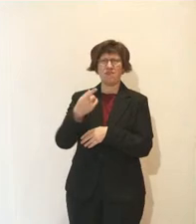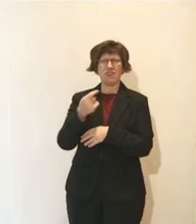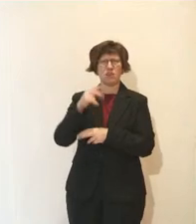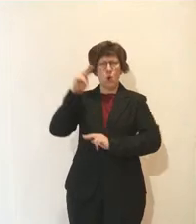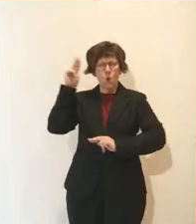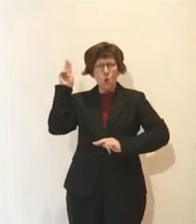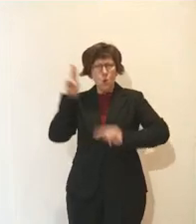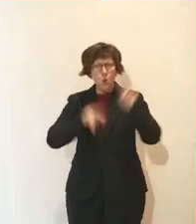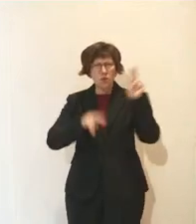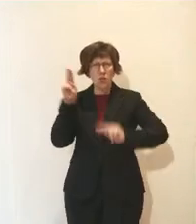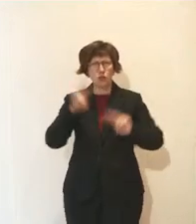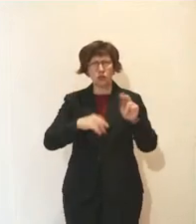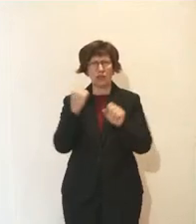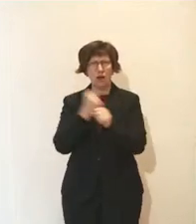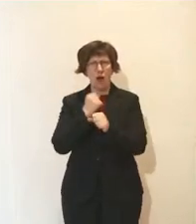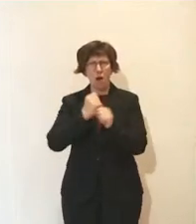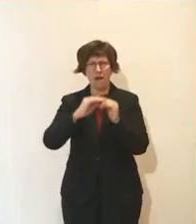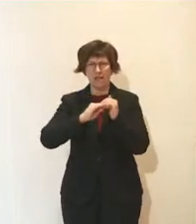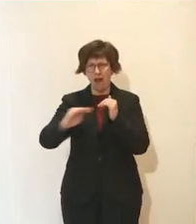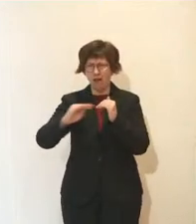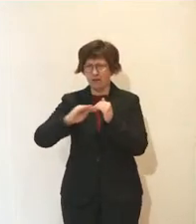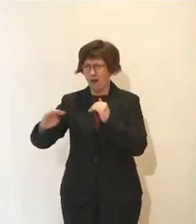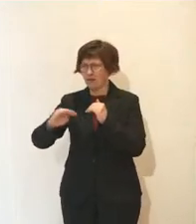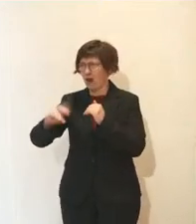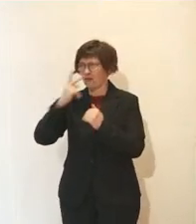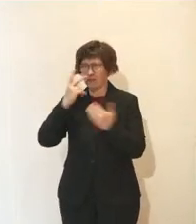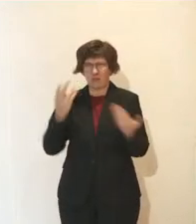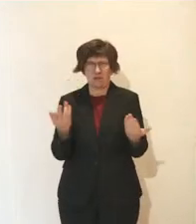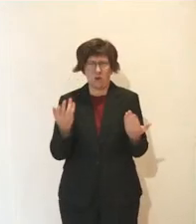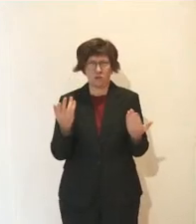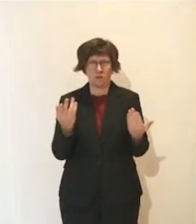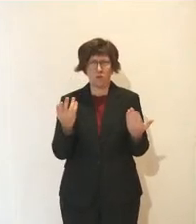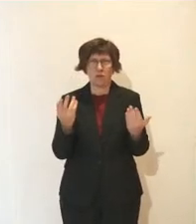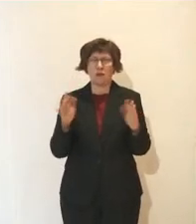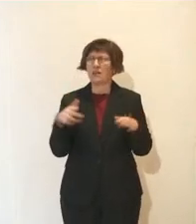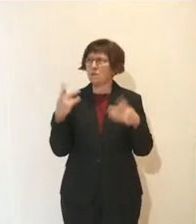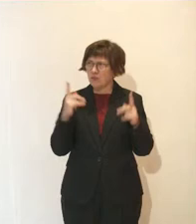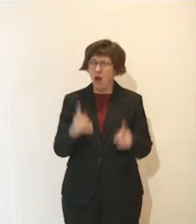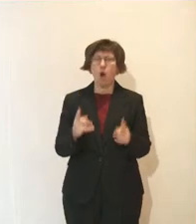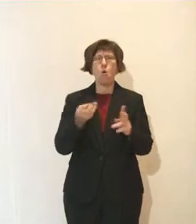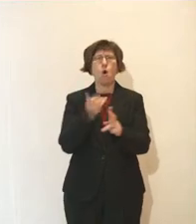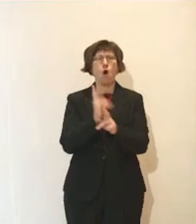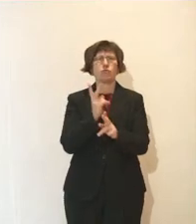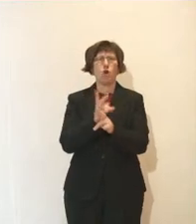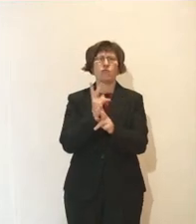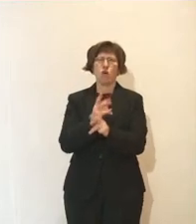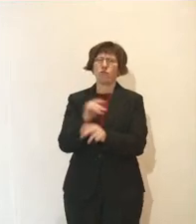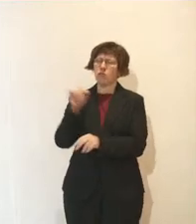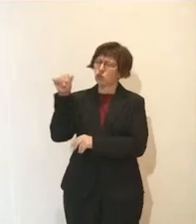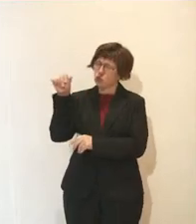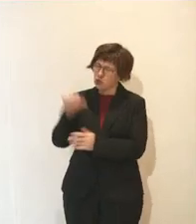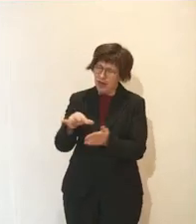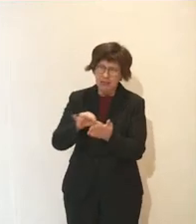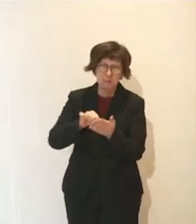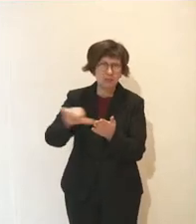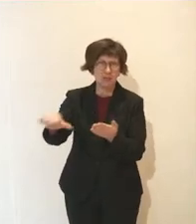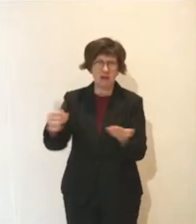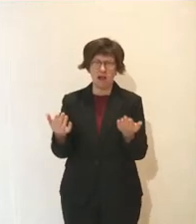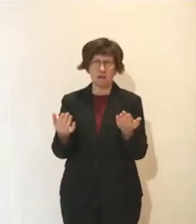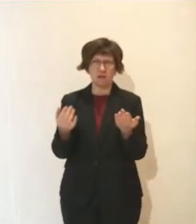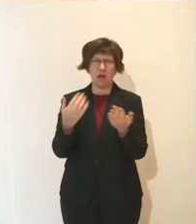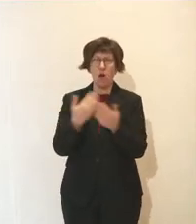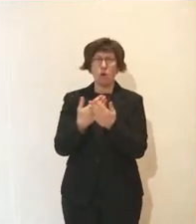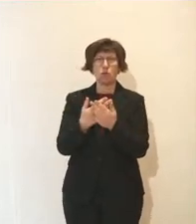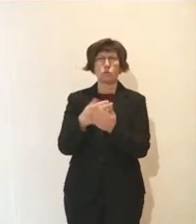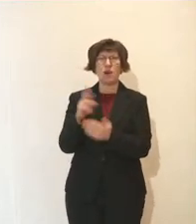unterschiedliche arbeit in diesem land existiert übrigens auch wie oft sie schlecht bezahlt wird und wie sehr gerade